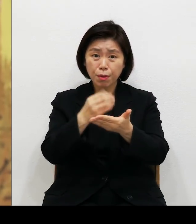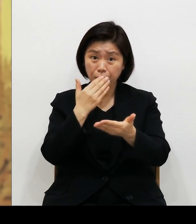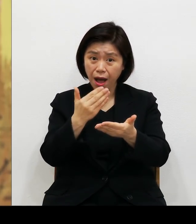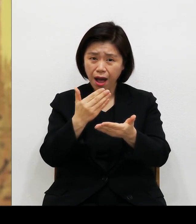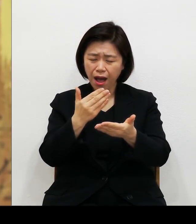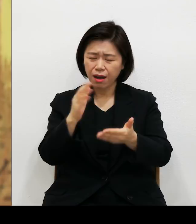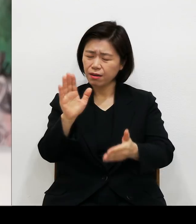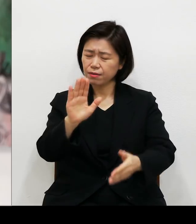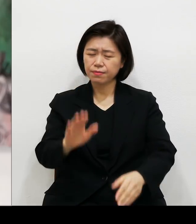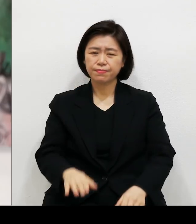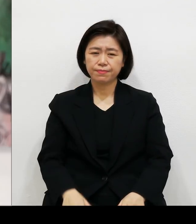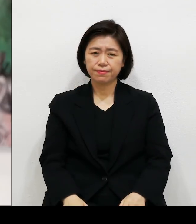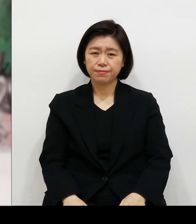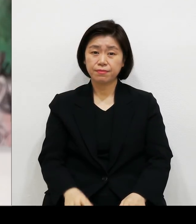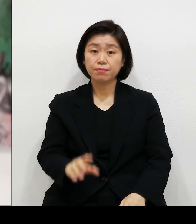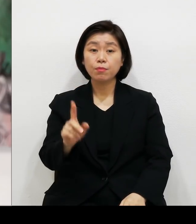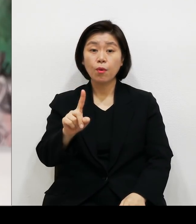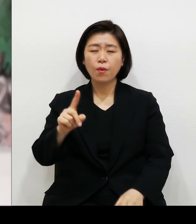하나님께서